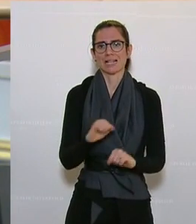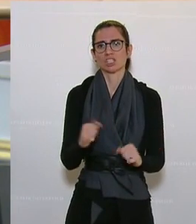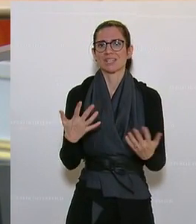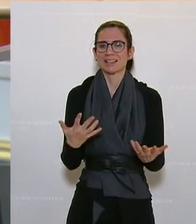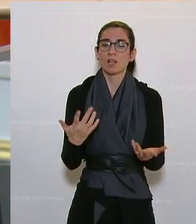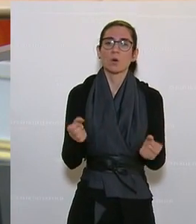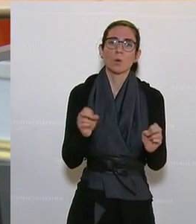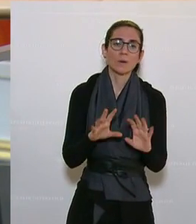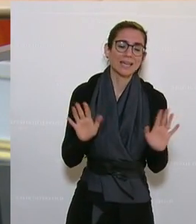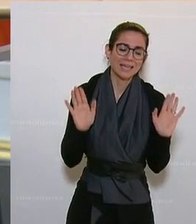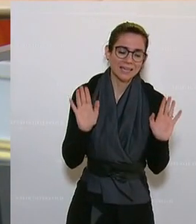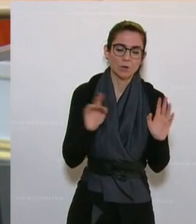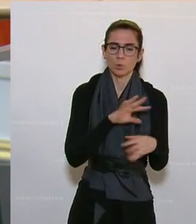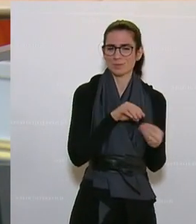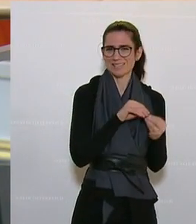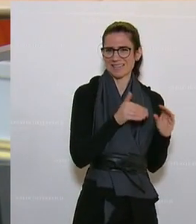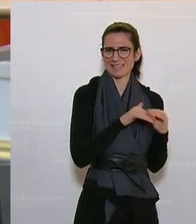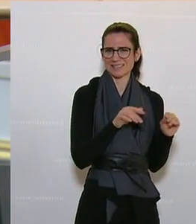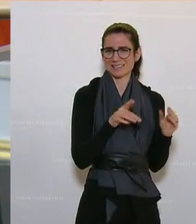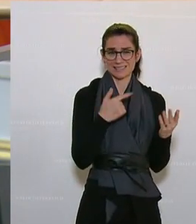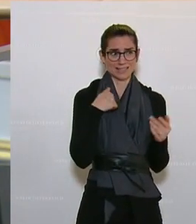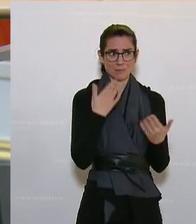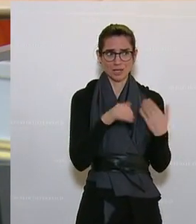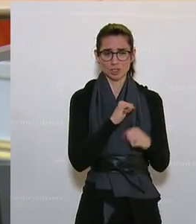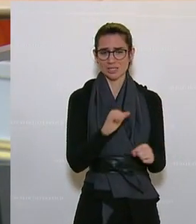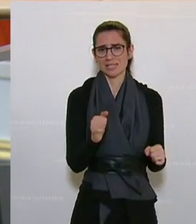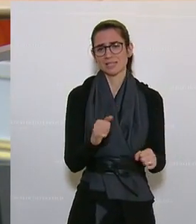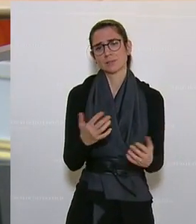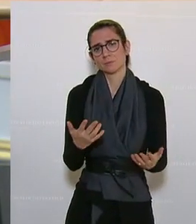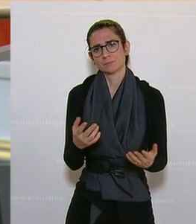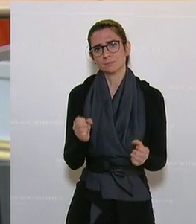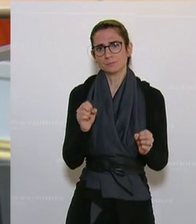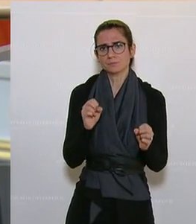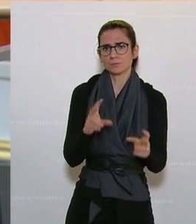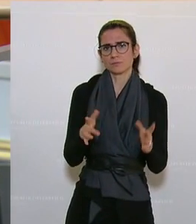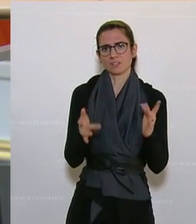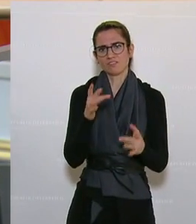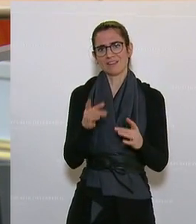Wenn du schneller drüber kommen kannst wie beim Umsatzersatz, dann ist es natürlich nicht